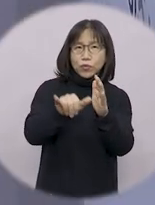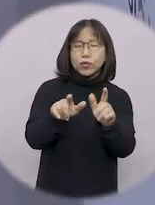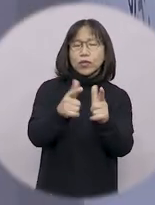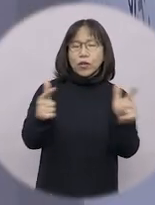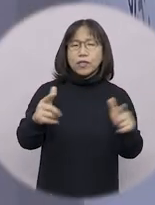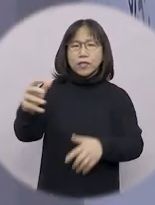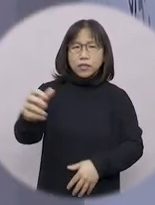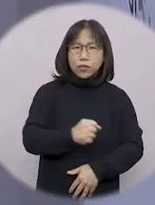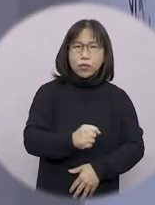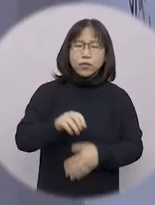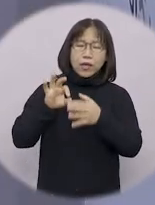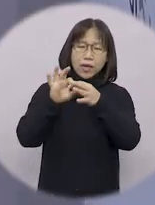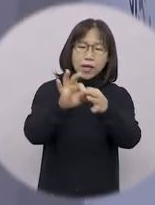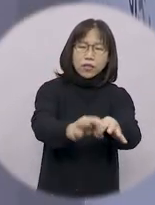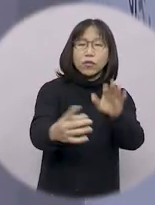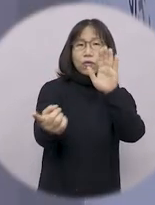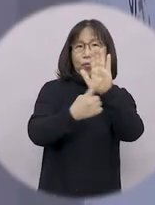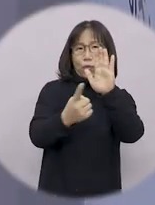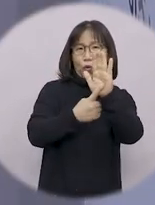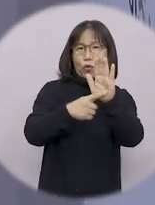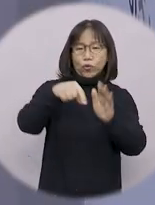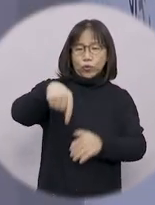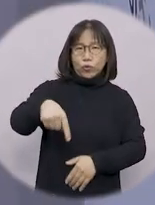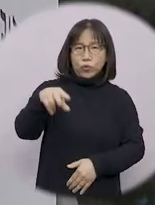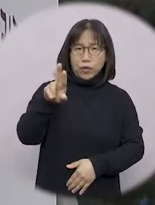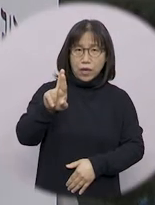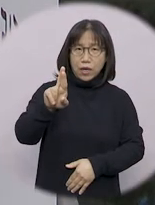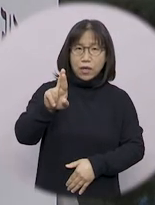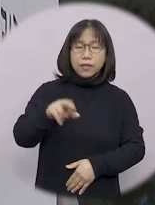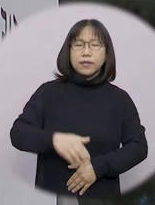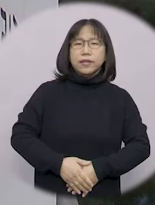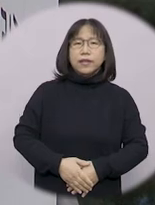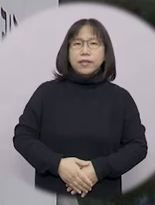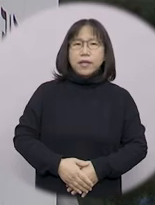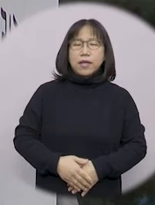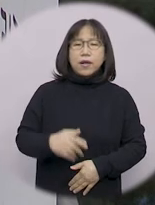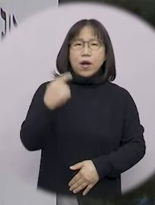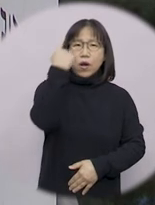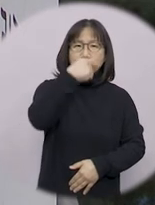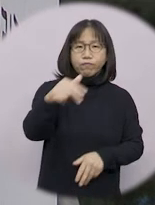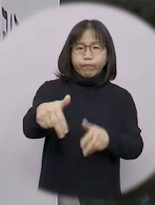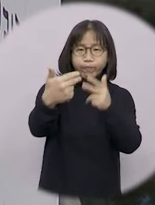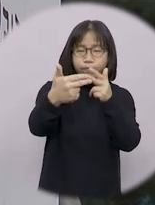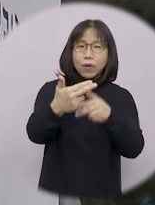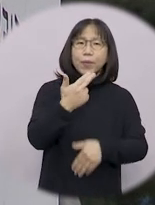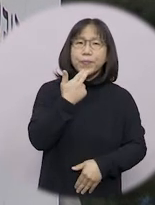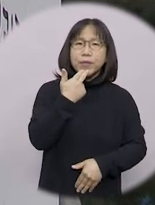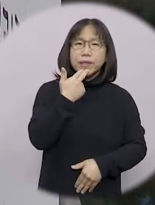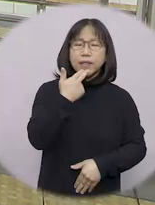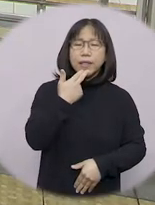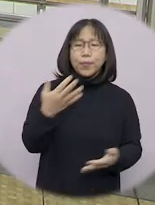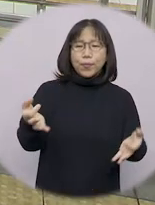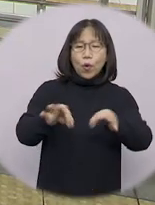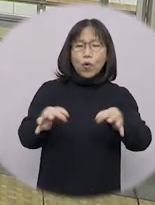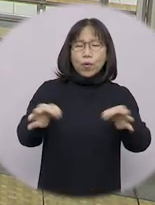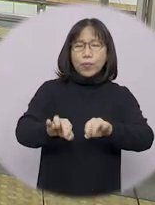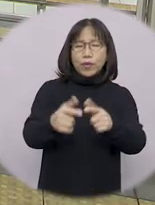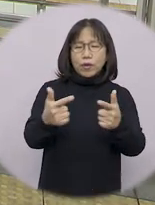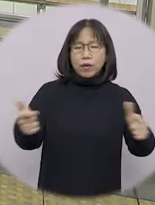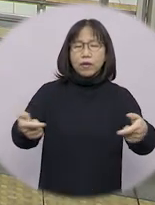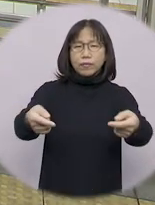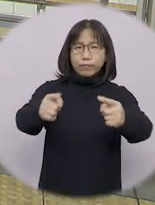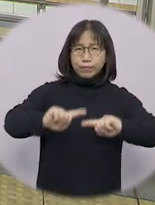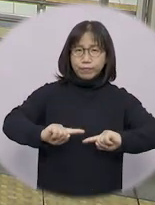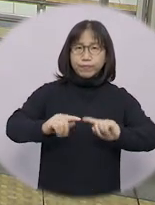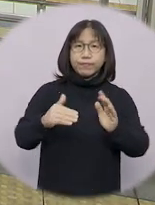채널을 통한 지속적인 홍보와 qr 코드를 활용한 비대면 목은 방식 도입으로 각계 각층에 많은 참여를 이끌어